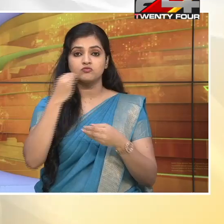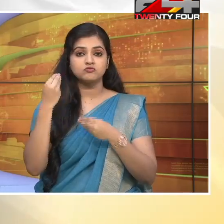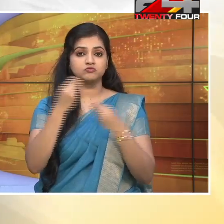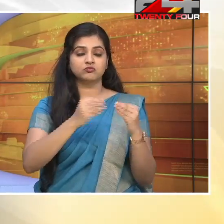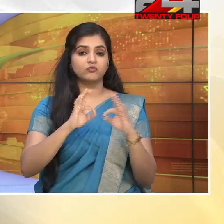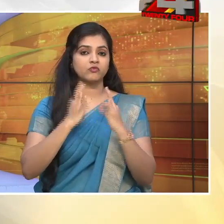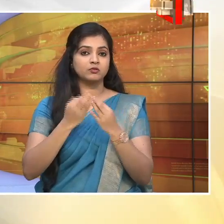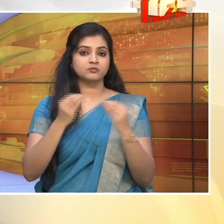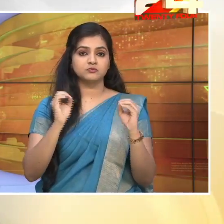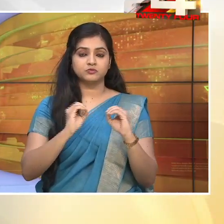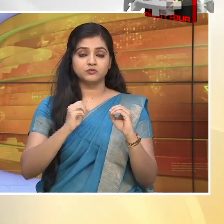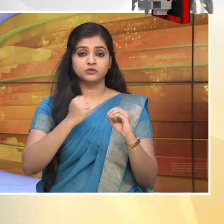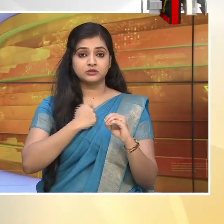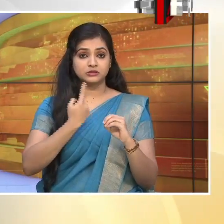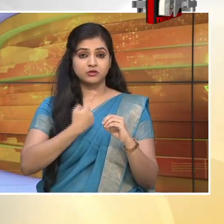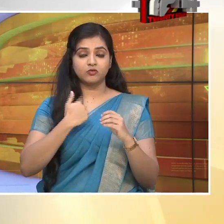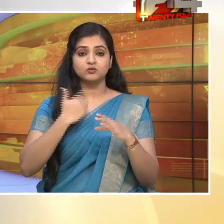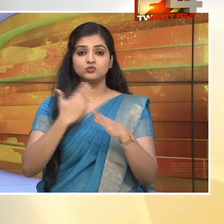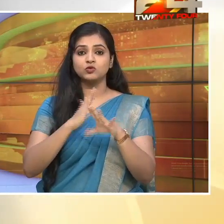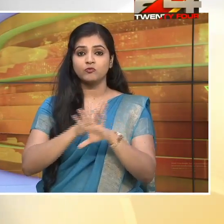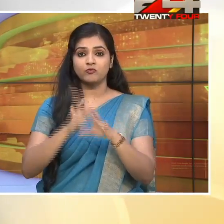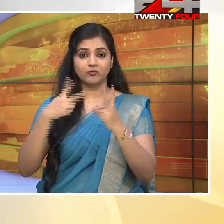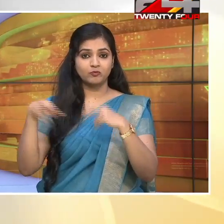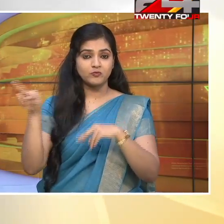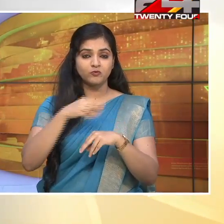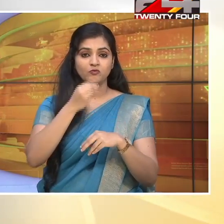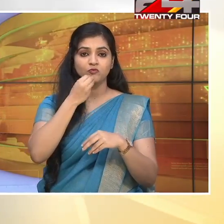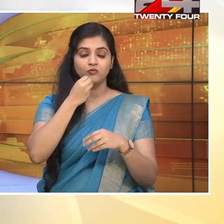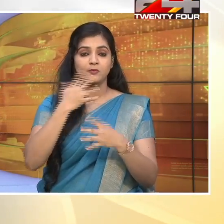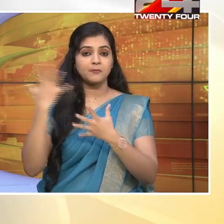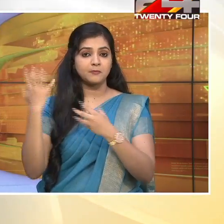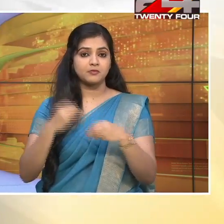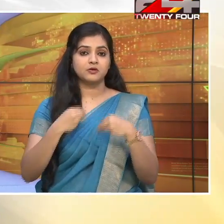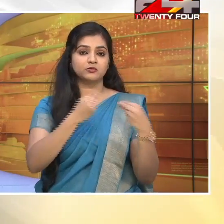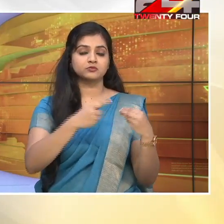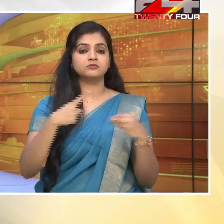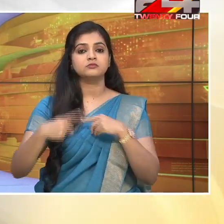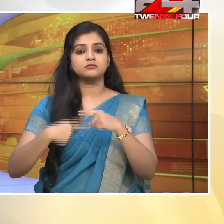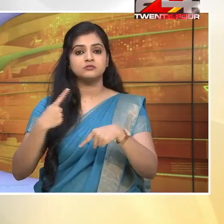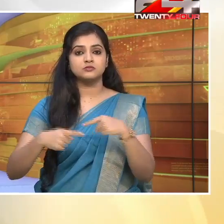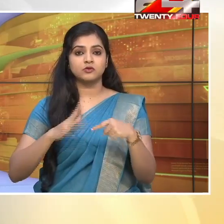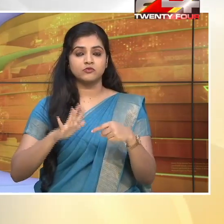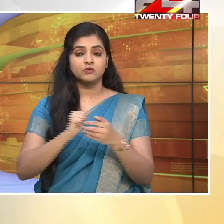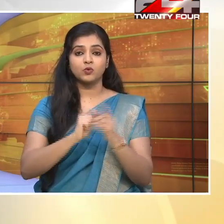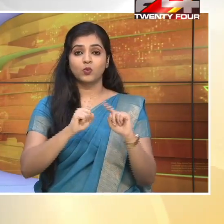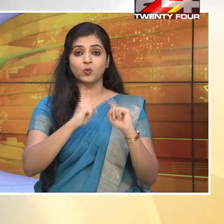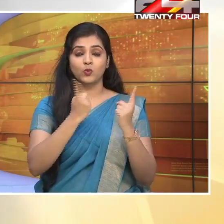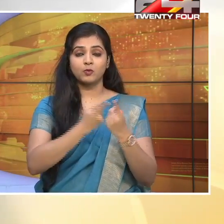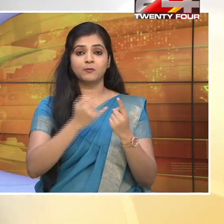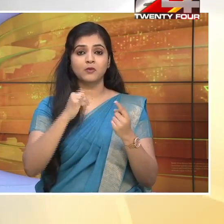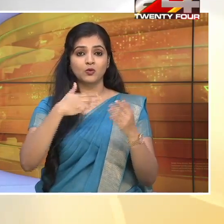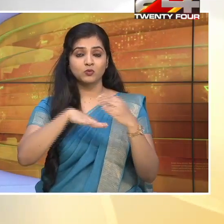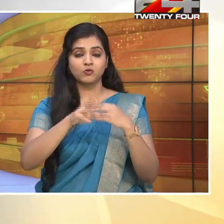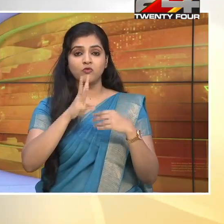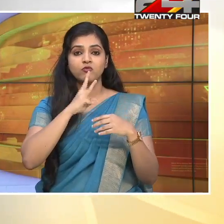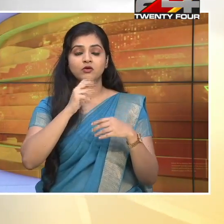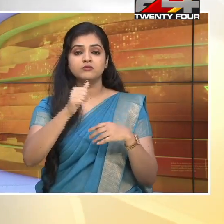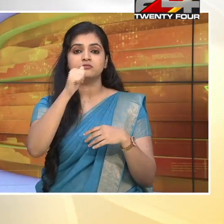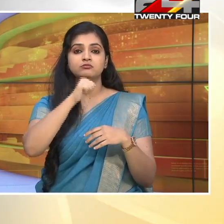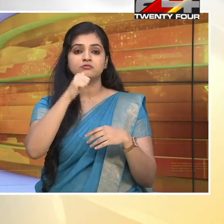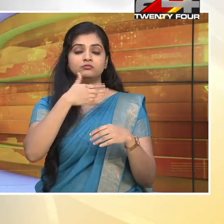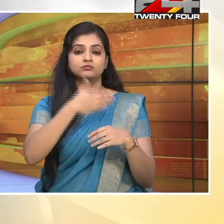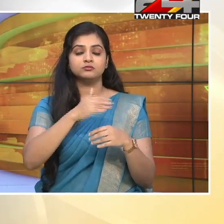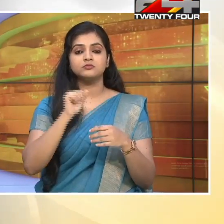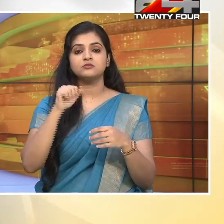നൽകിയിരുന്നില്ല. പലപ്പോഴും താൻ ജോലി കഴിഞ്ഞെത്തിയ ശേഷം ഭക്ഷണം വാങ്ങി നൽകുകയായിരുന്നു ചെയ്തിരുന്നത്. മുറിയിലെ ടോയ്ലറ്റിൽ നിന്നാണ് വെള്ളം കുടിച്ചിരുന്നത്